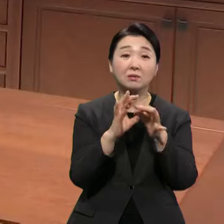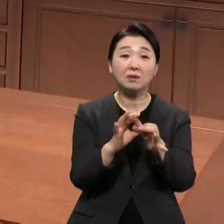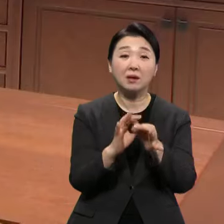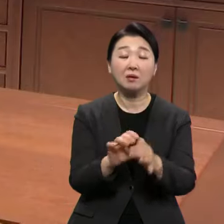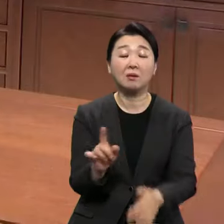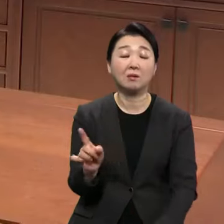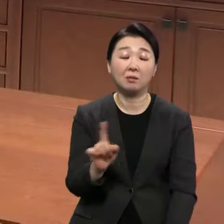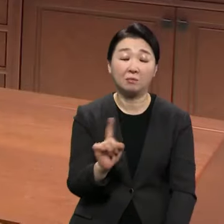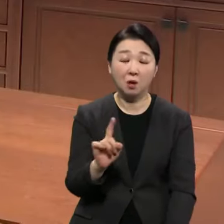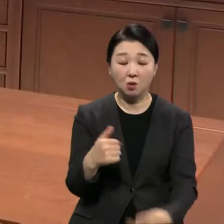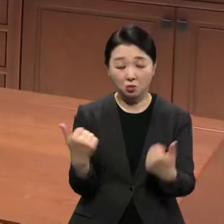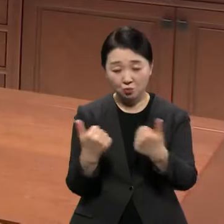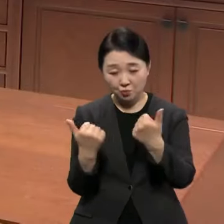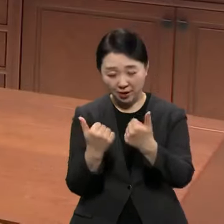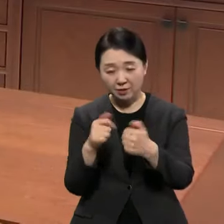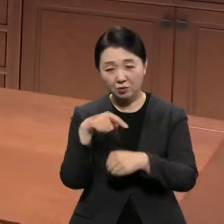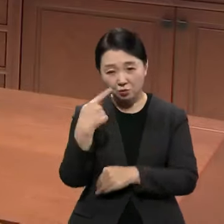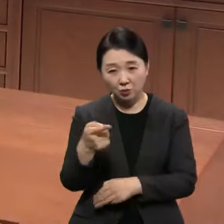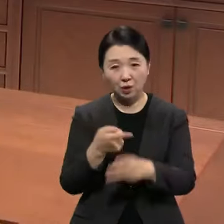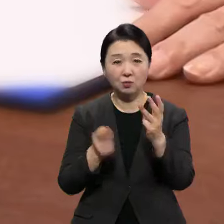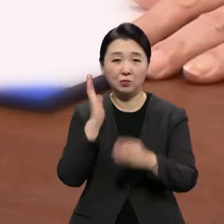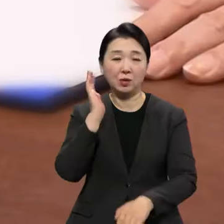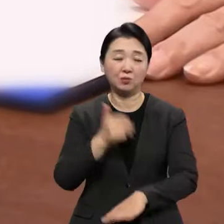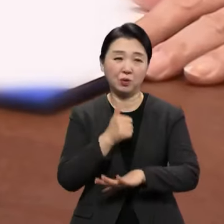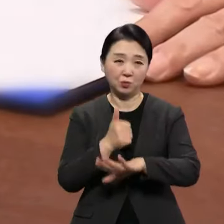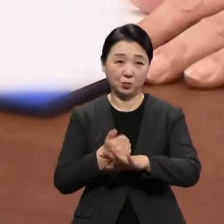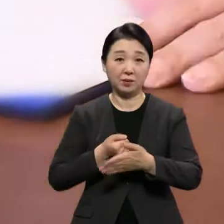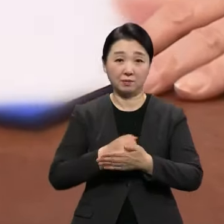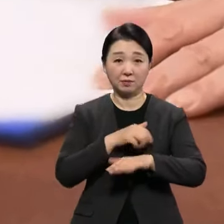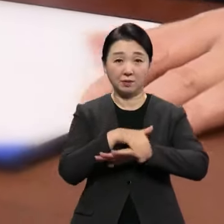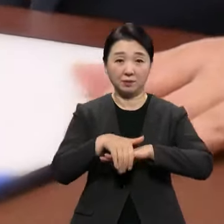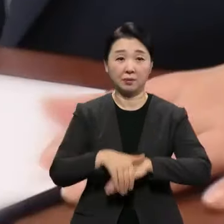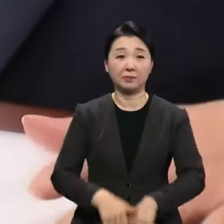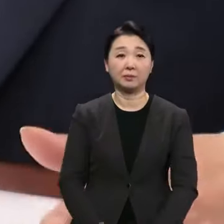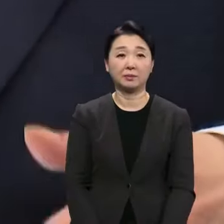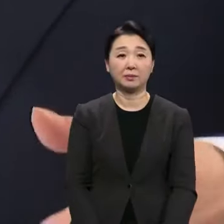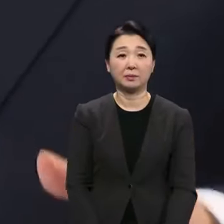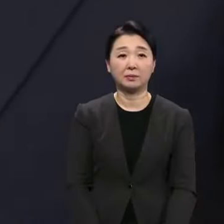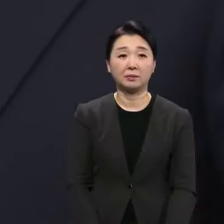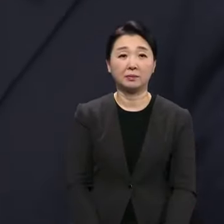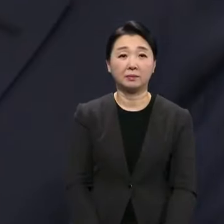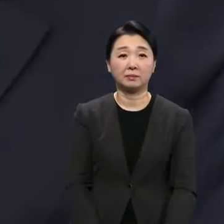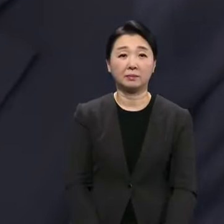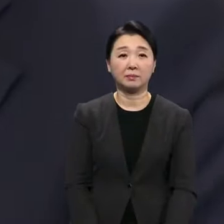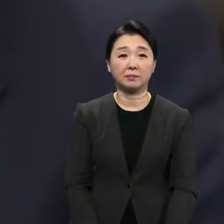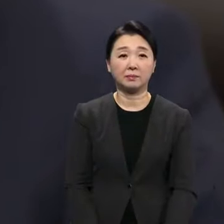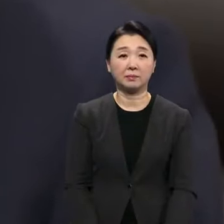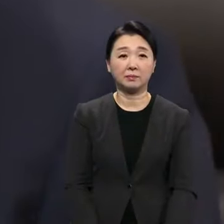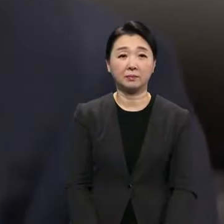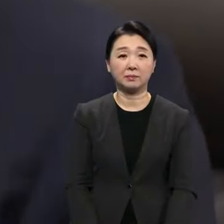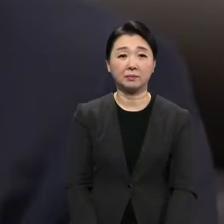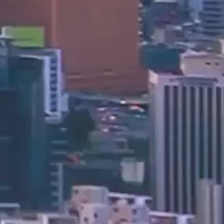심의 의결 후 윤석열 대통령이 최종 결정합니다. JTBC 조민중입니다.